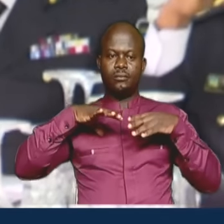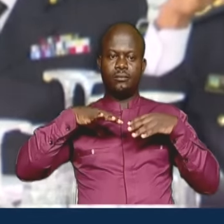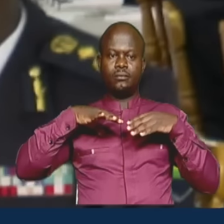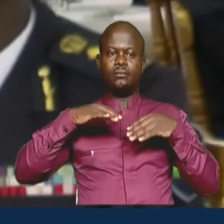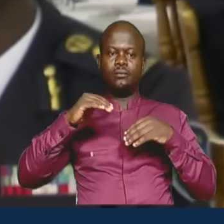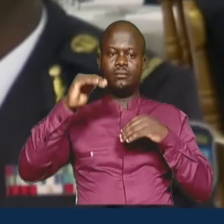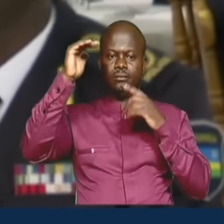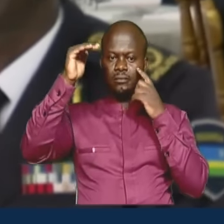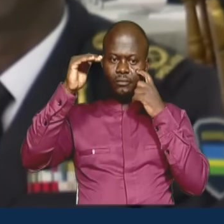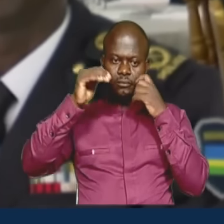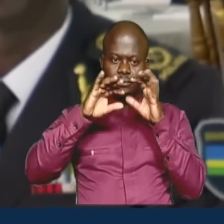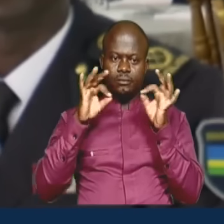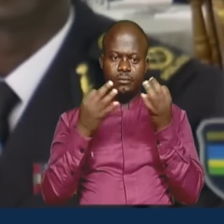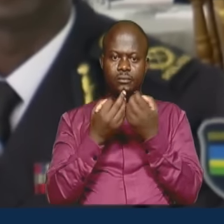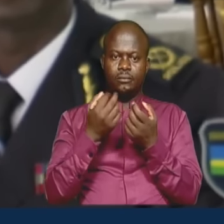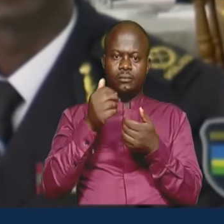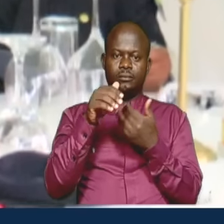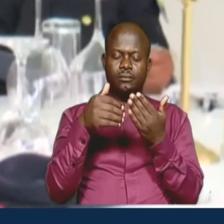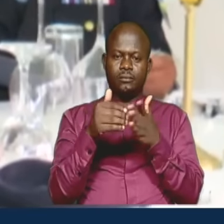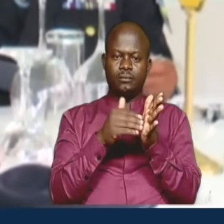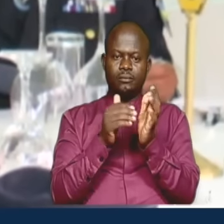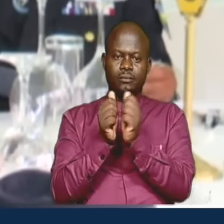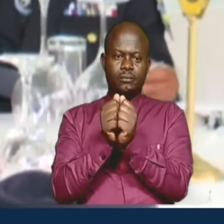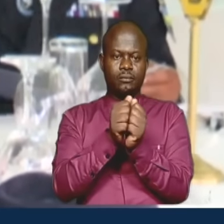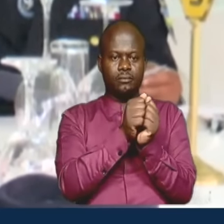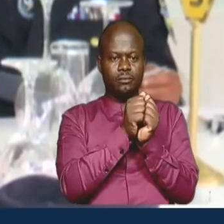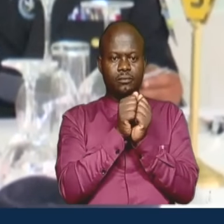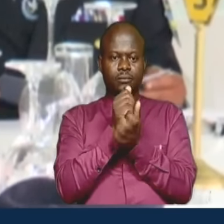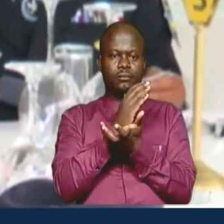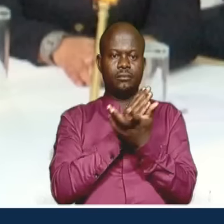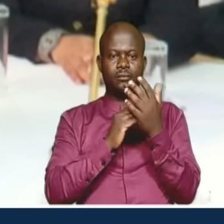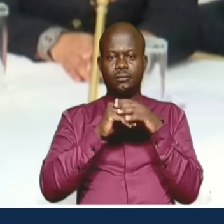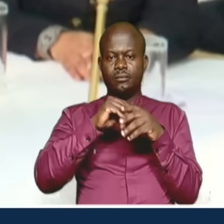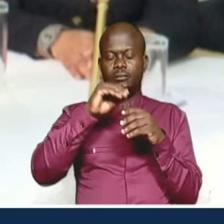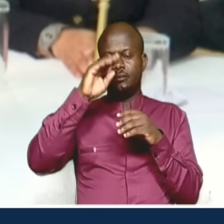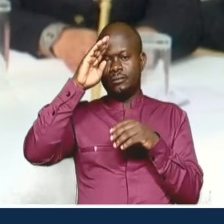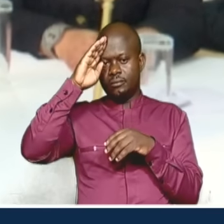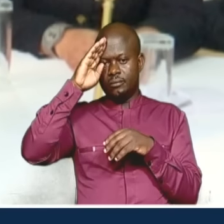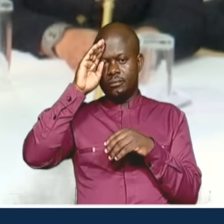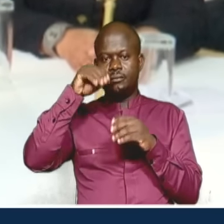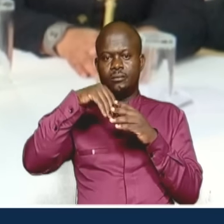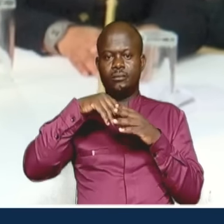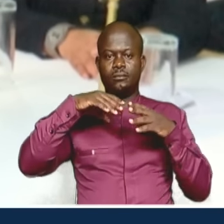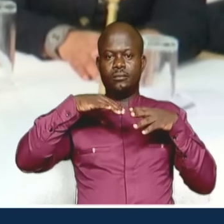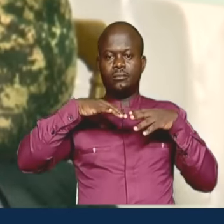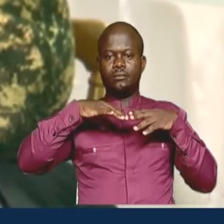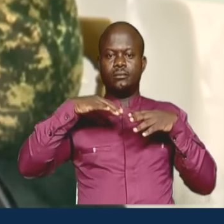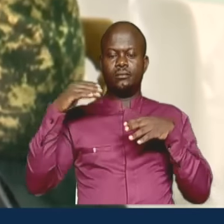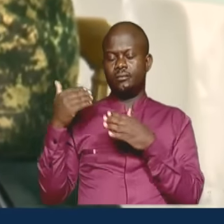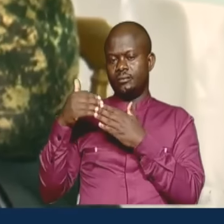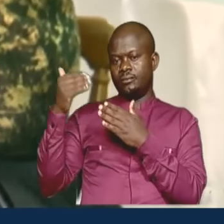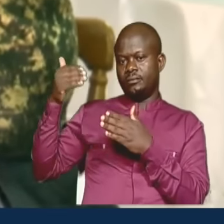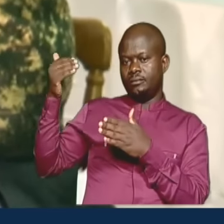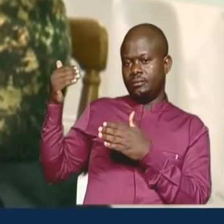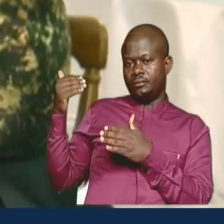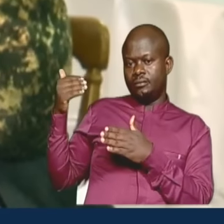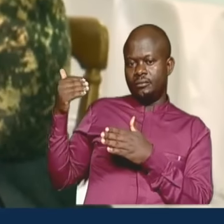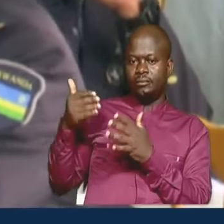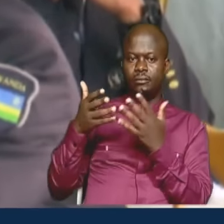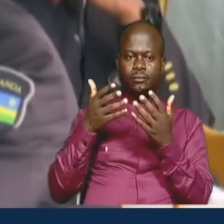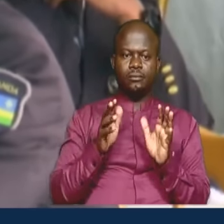cy'izabukuru n'imiryango yabo ndetse na bamwe mu bapolisi bagiye bajya mu kiruhuko cy'izabukuru mu bihe